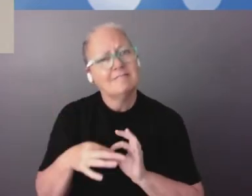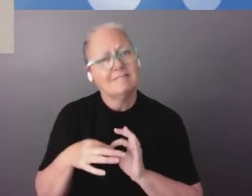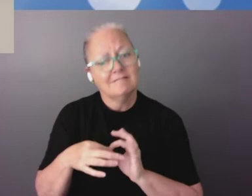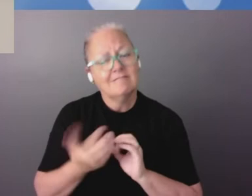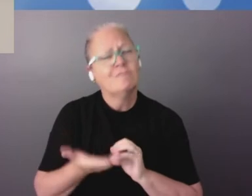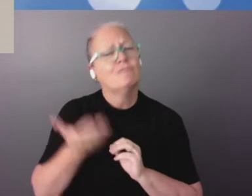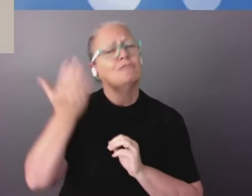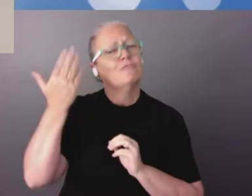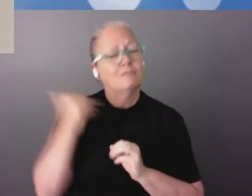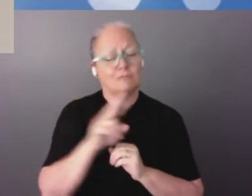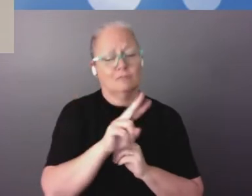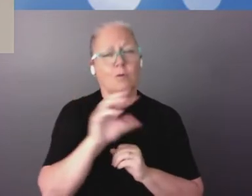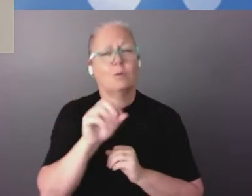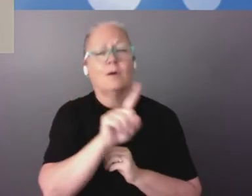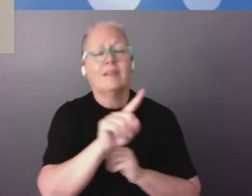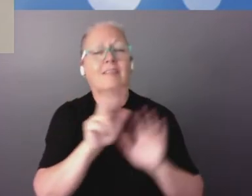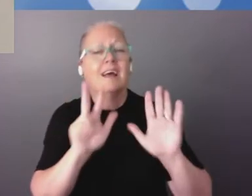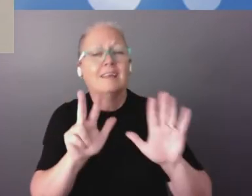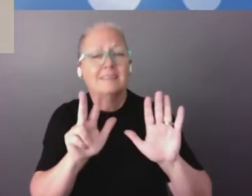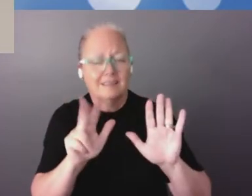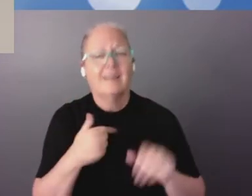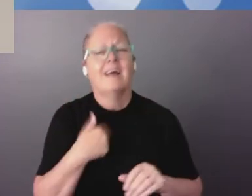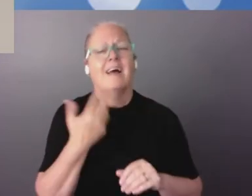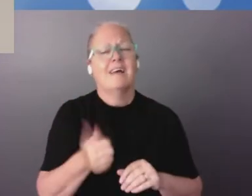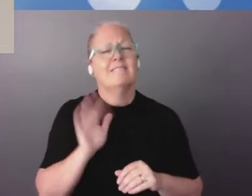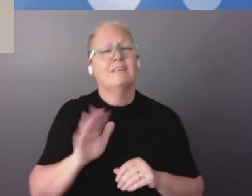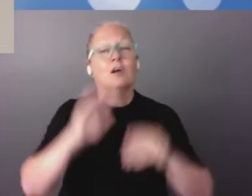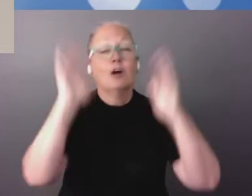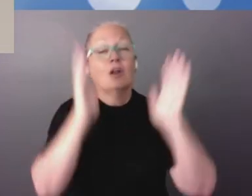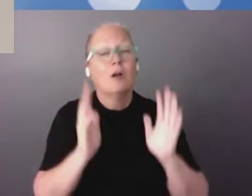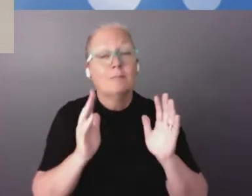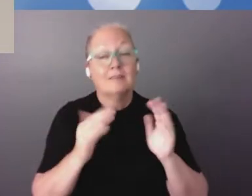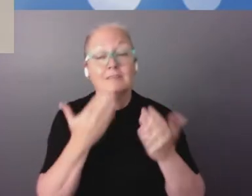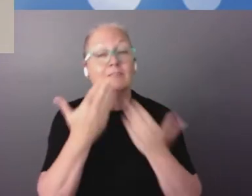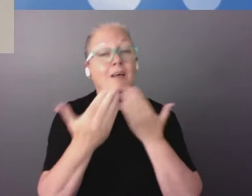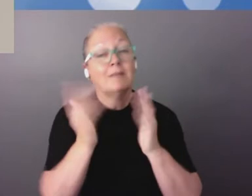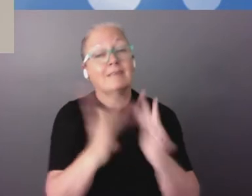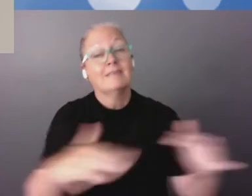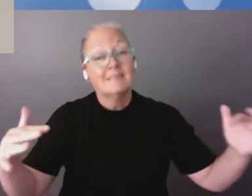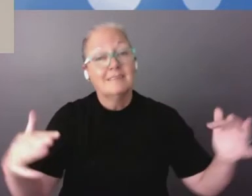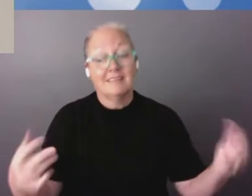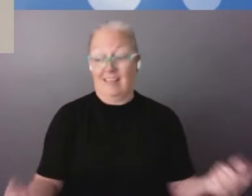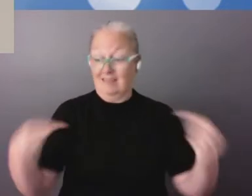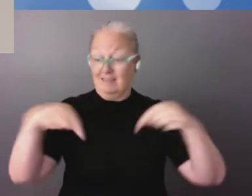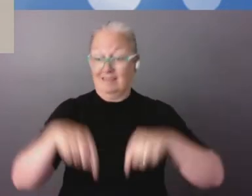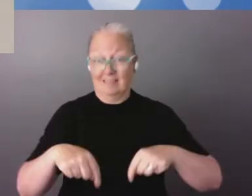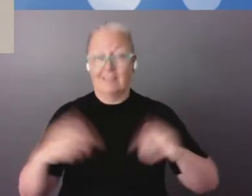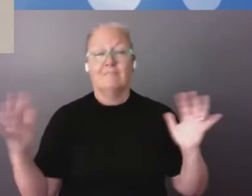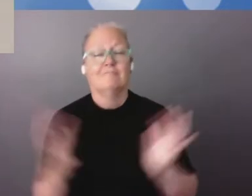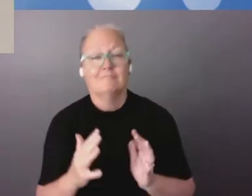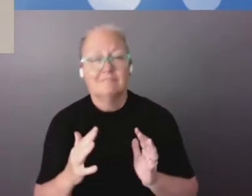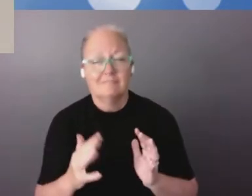رعاية الأمم المتحدة لدينا. الآن نجتمع في EGF،